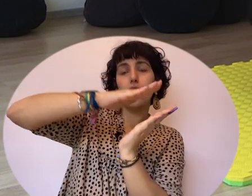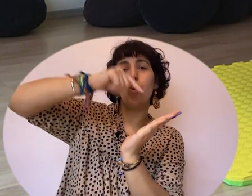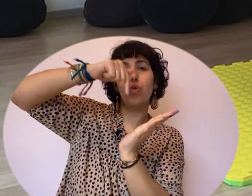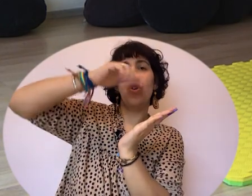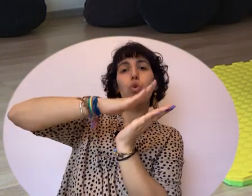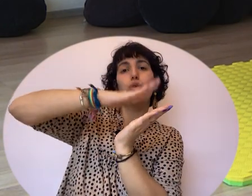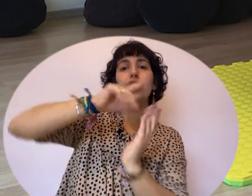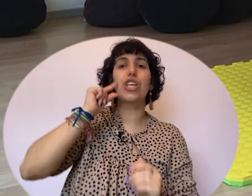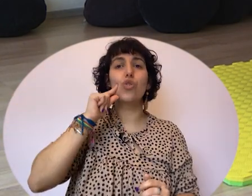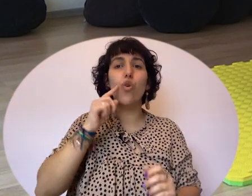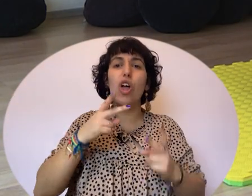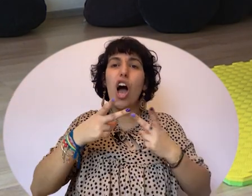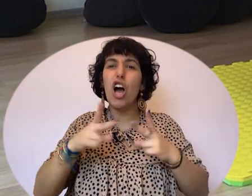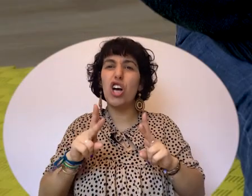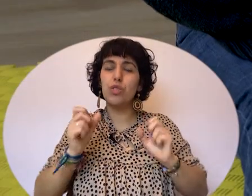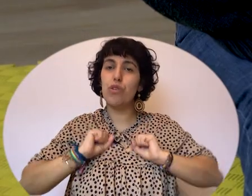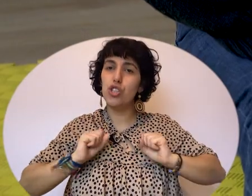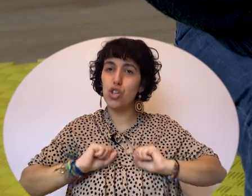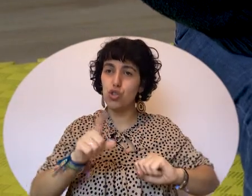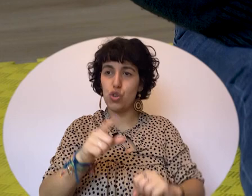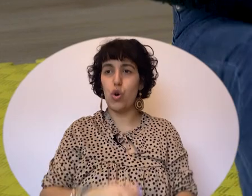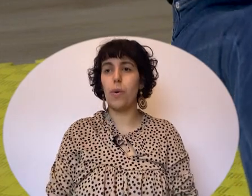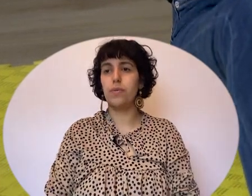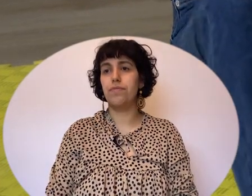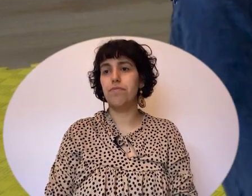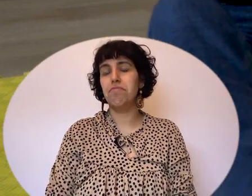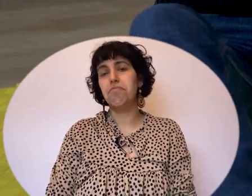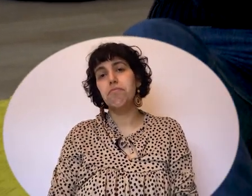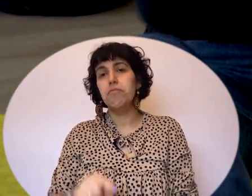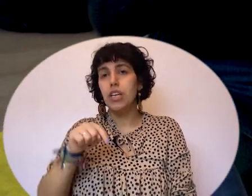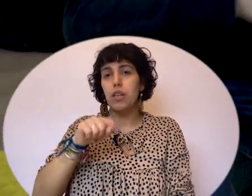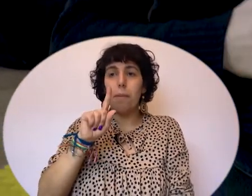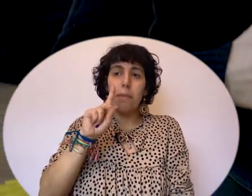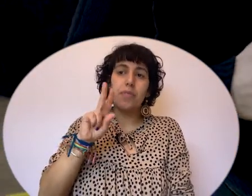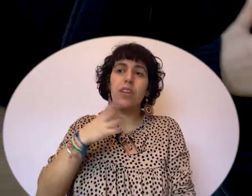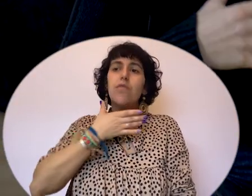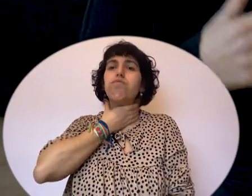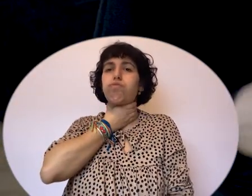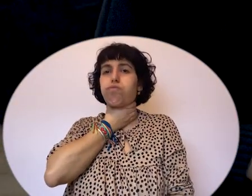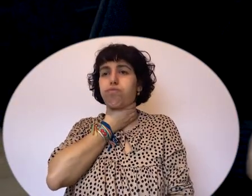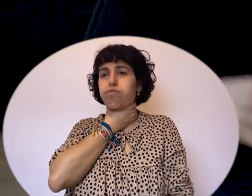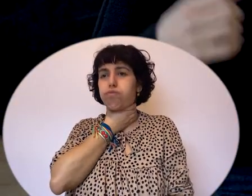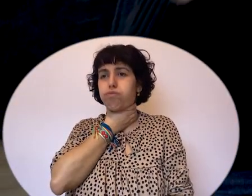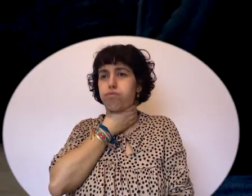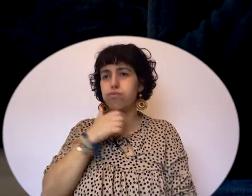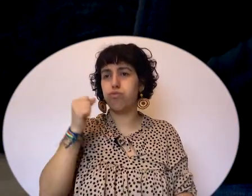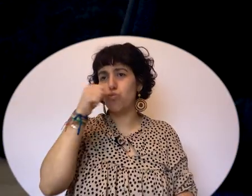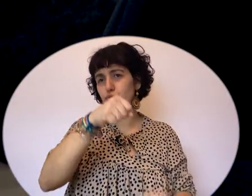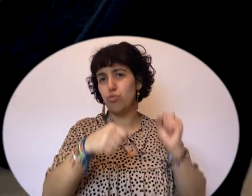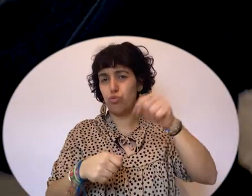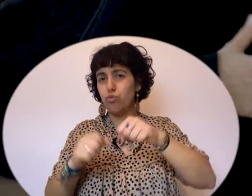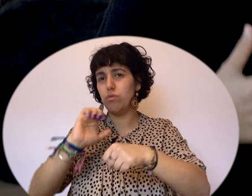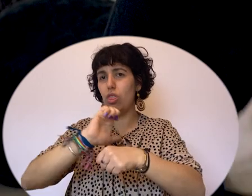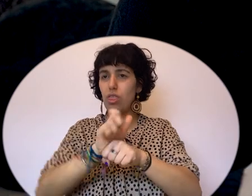sırasında bu kaslar ciddi bir şekilde zarar görebiliyor şimdi Birkaç tane Boğazı sarılmaya işte yerde boğuşma işte